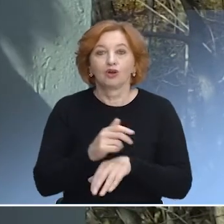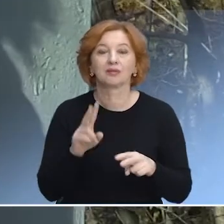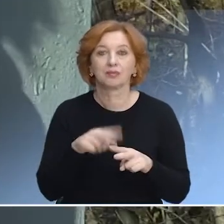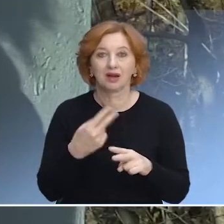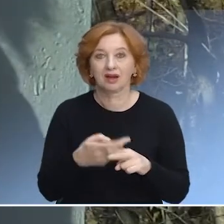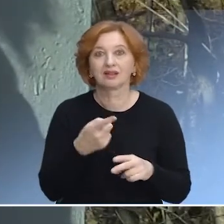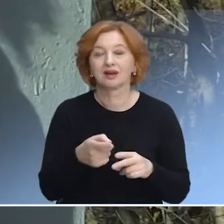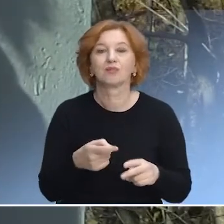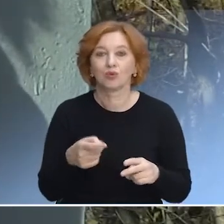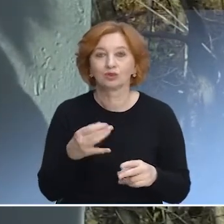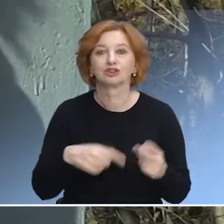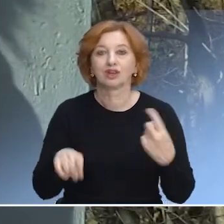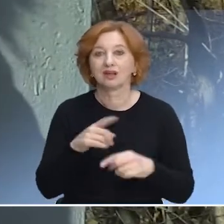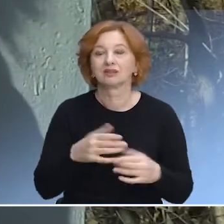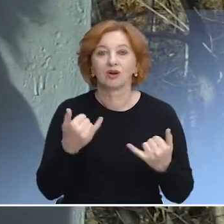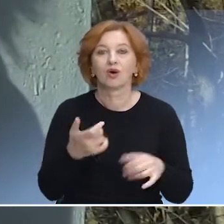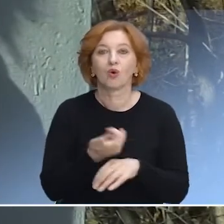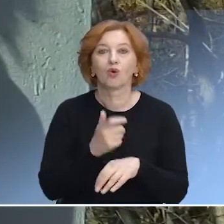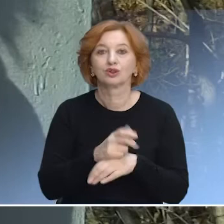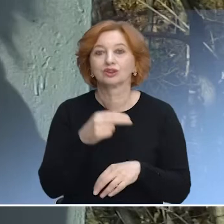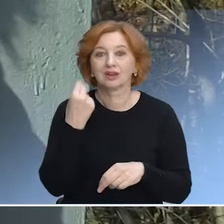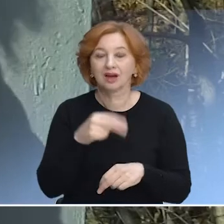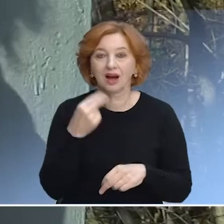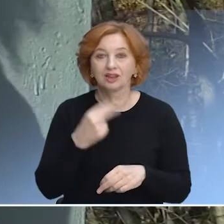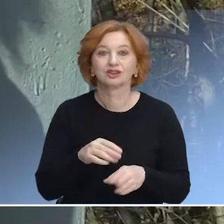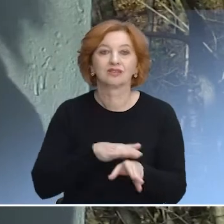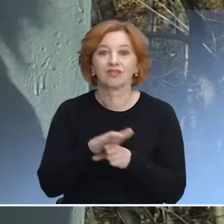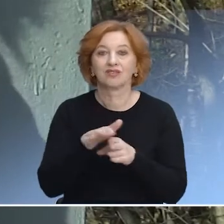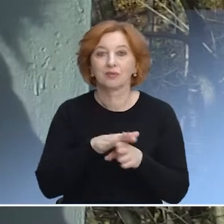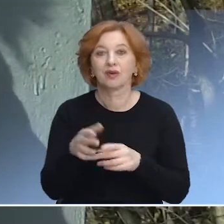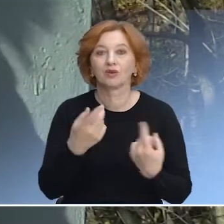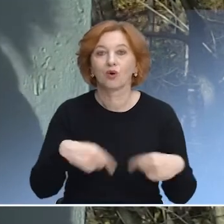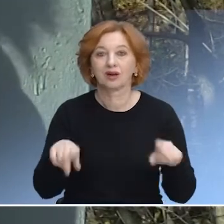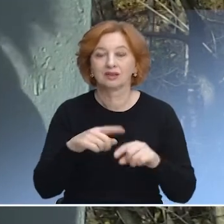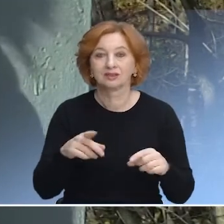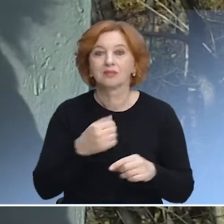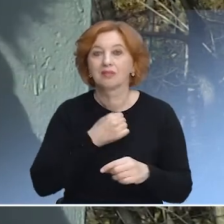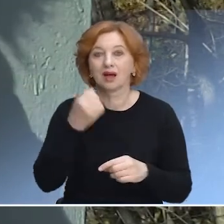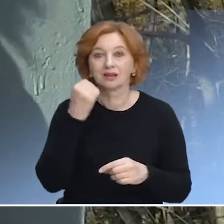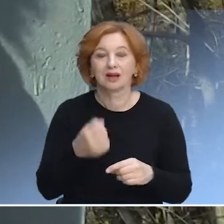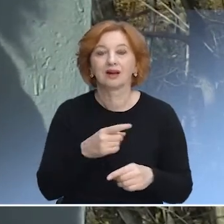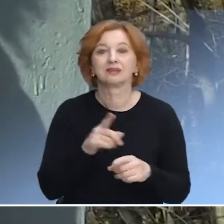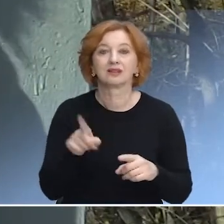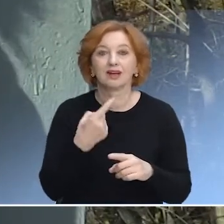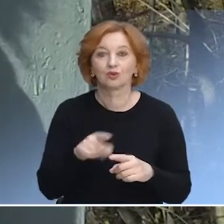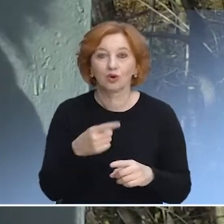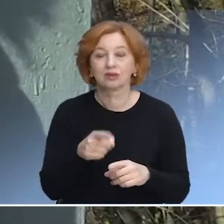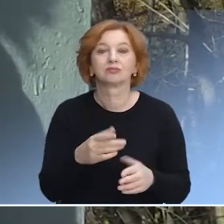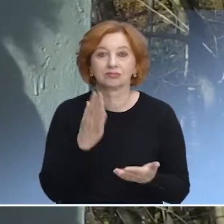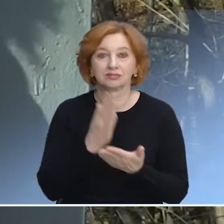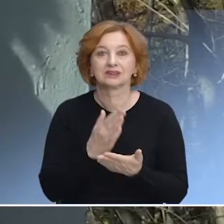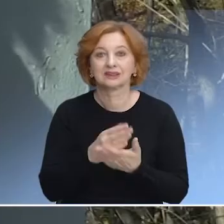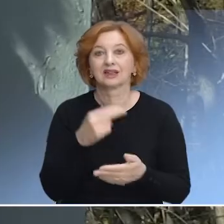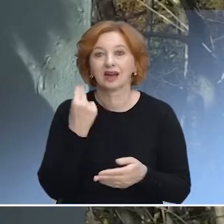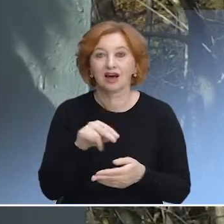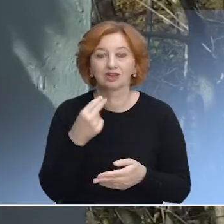работ, поэтому объемы работ были очень качественно выполнены подрядной организацией. Я очень благодарна, которые и быстро,